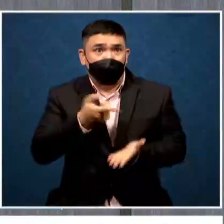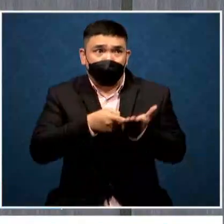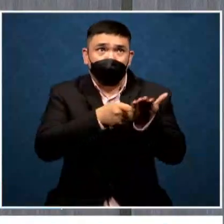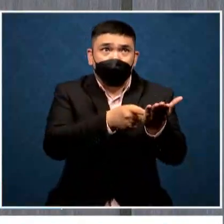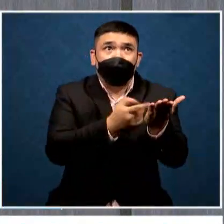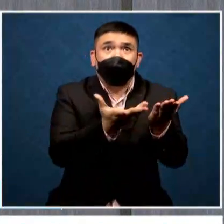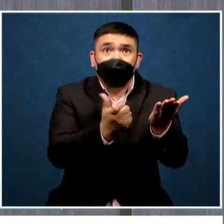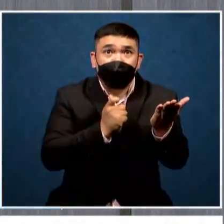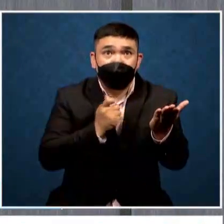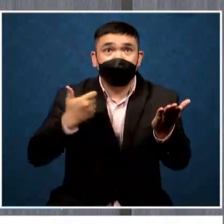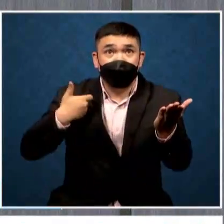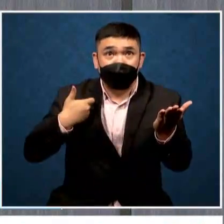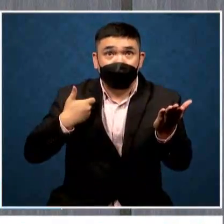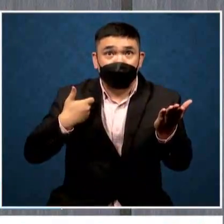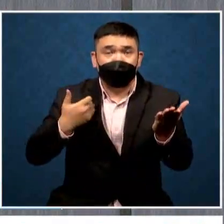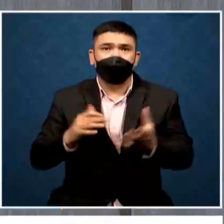ต